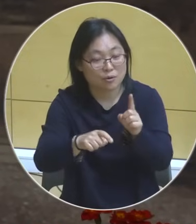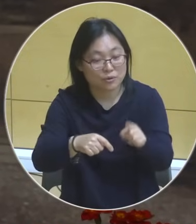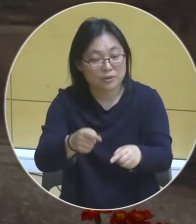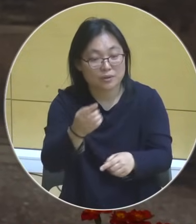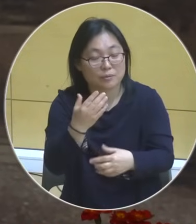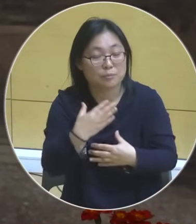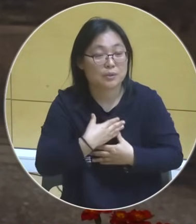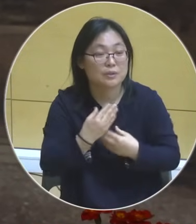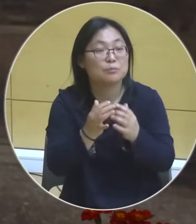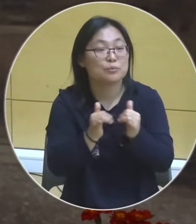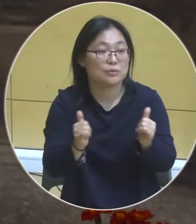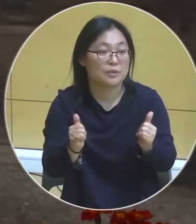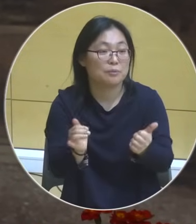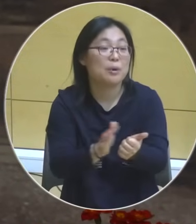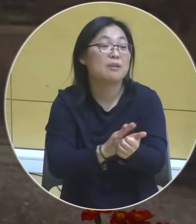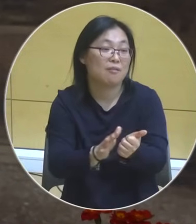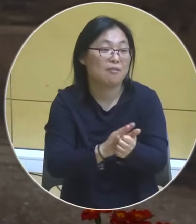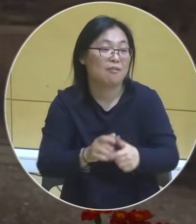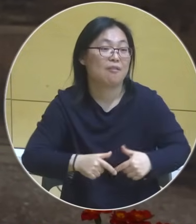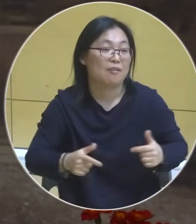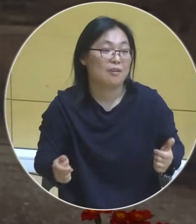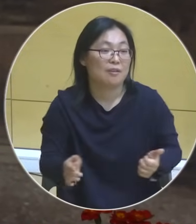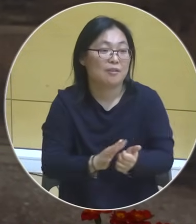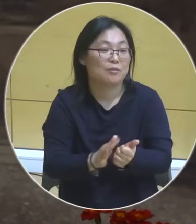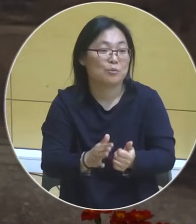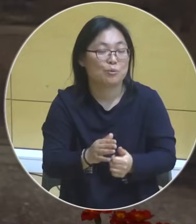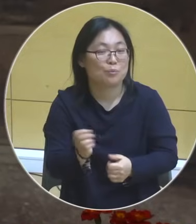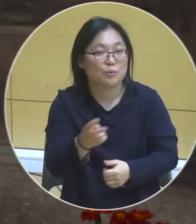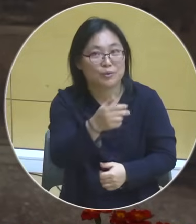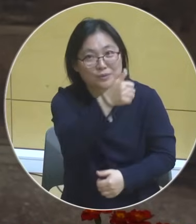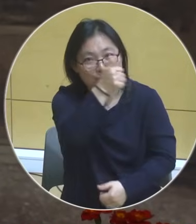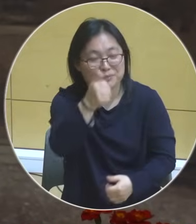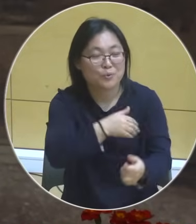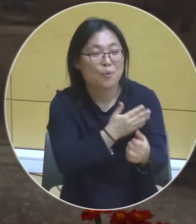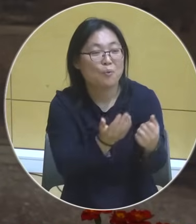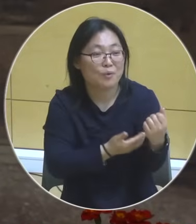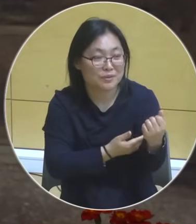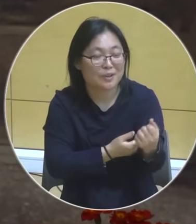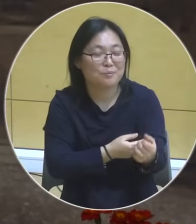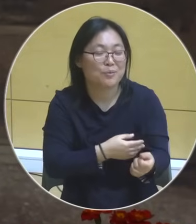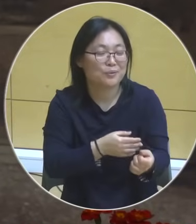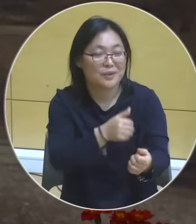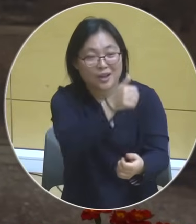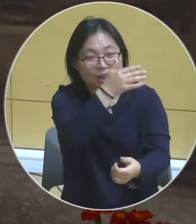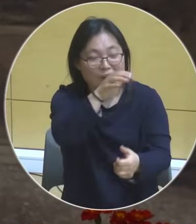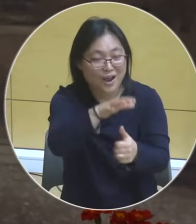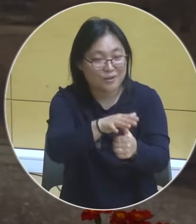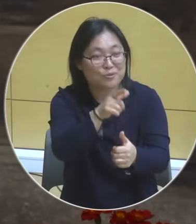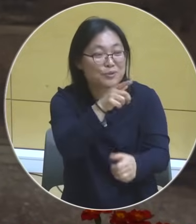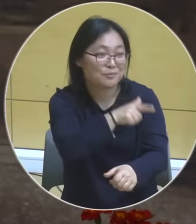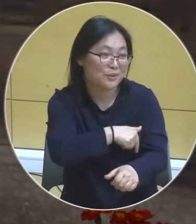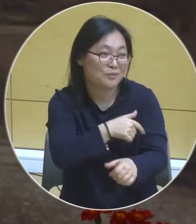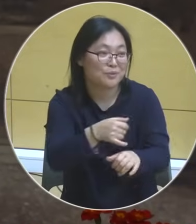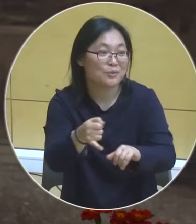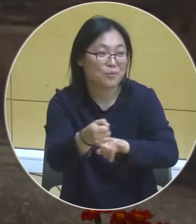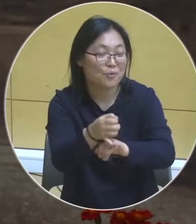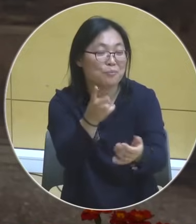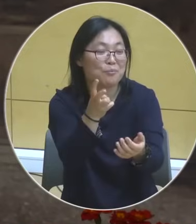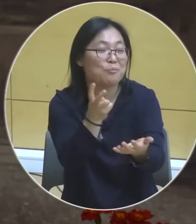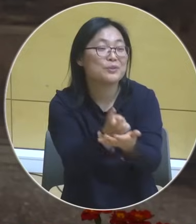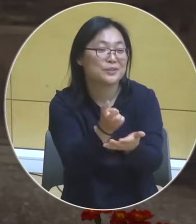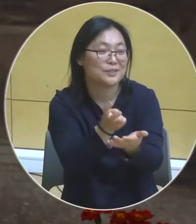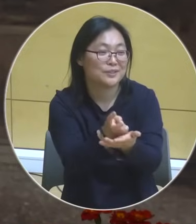좀 건강한 분들, 특별히 우리 중직자들은 꼭 그렇게 대중교통수단도 이용하시고 또